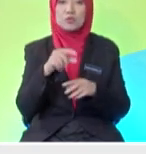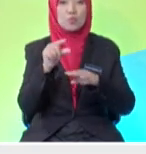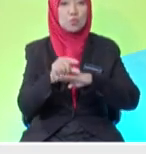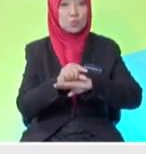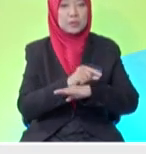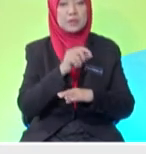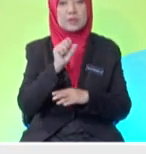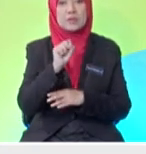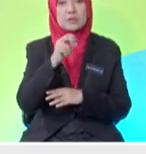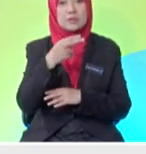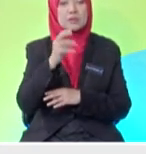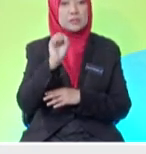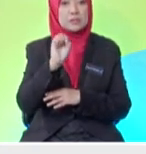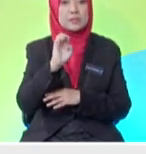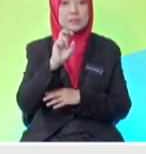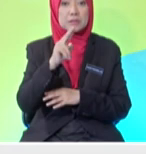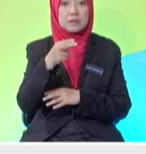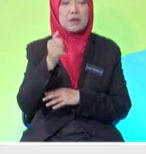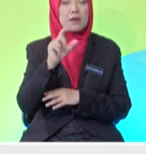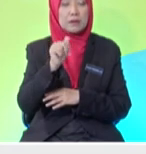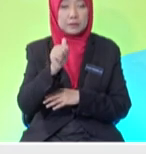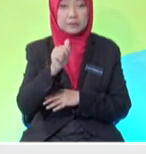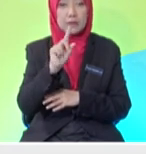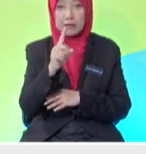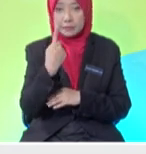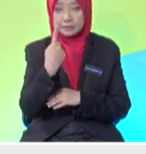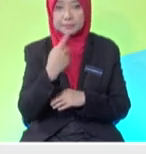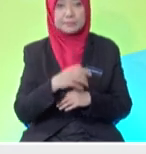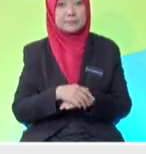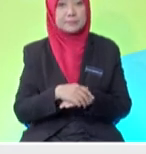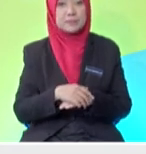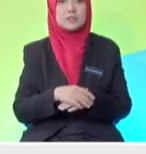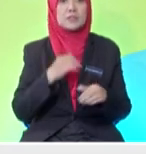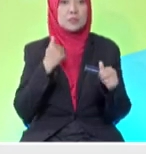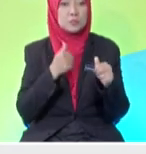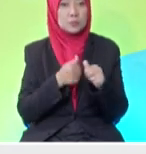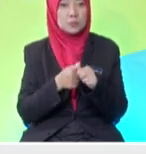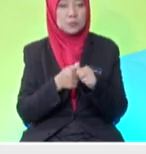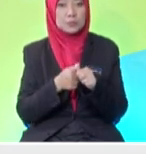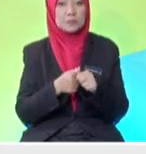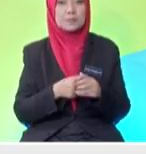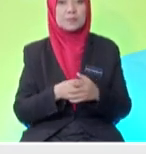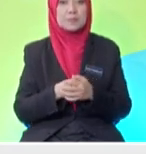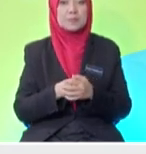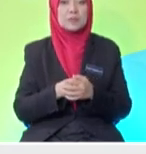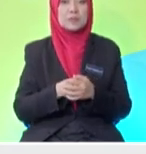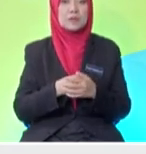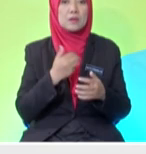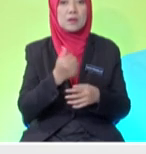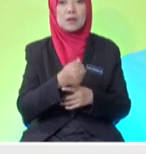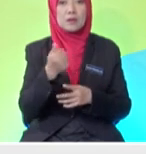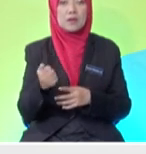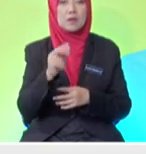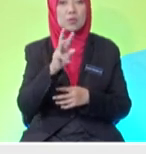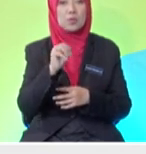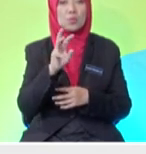sebagai recet untuk melakukan putaran baik yang berikutnya kita lihat ala umum yang seterusnya yaitu set